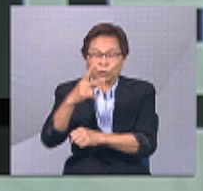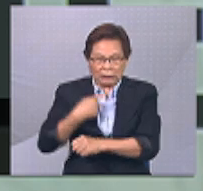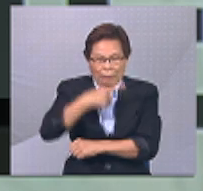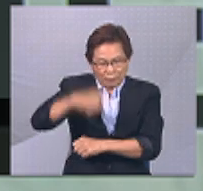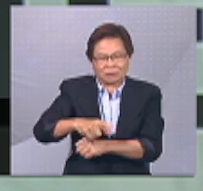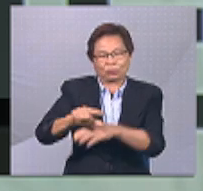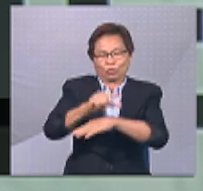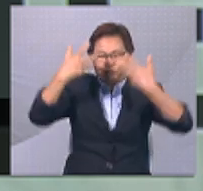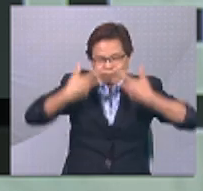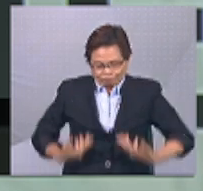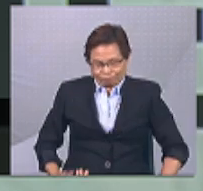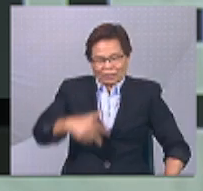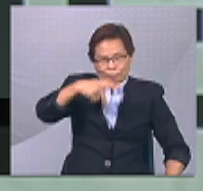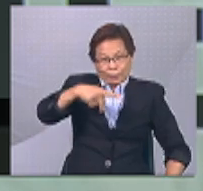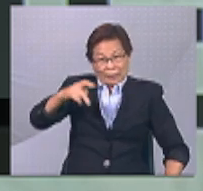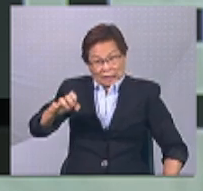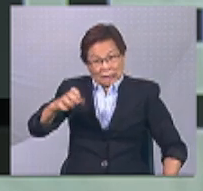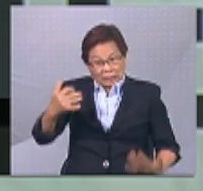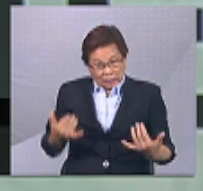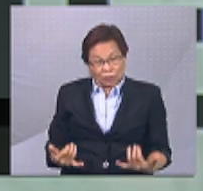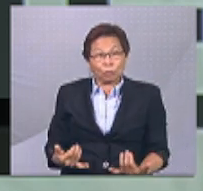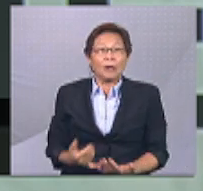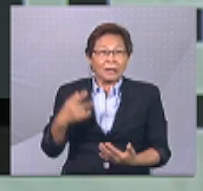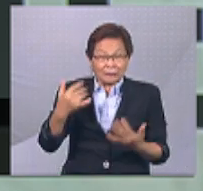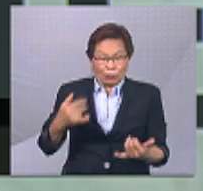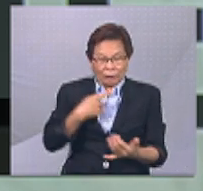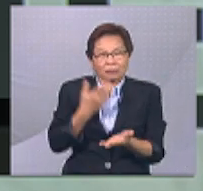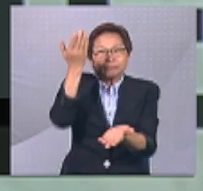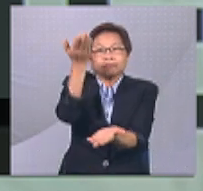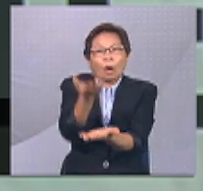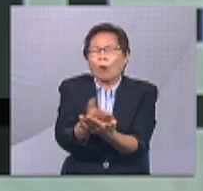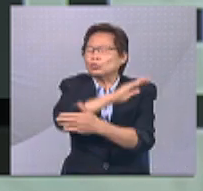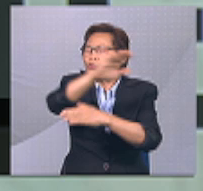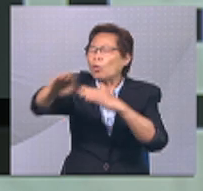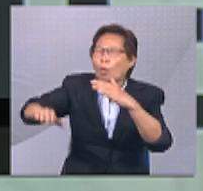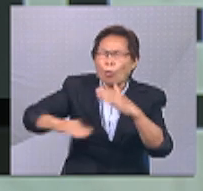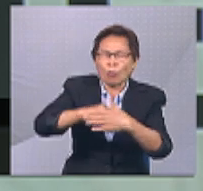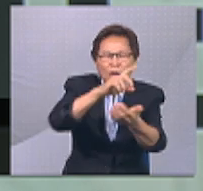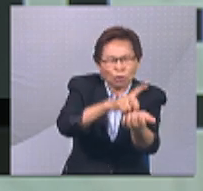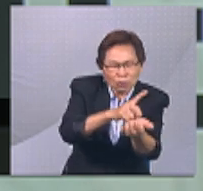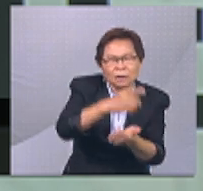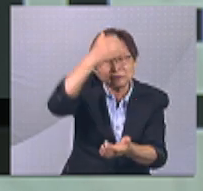PPE tersebut. Dan juga sekarang ni kita menyarankan kepada semua barisan hadapan